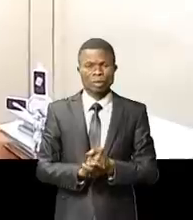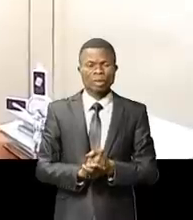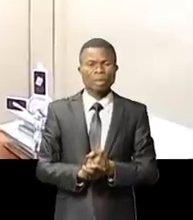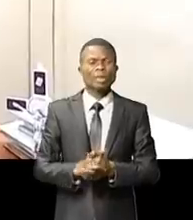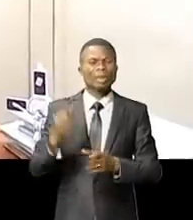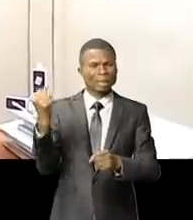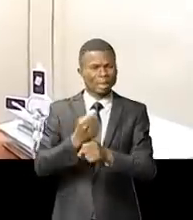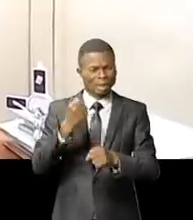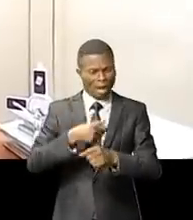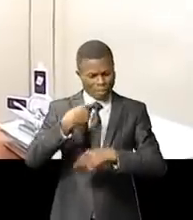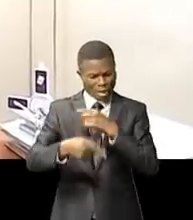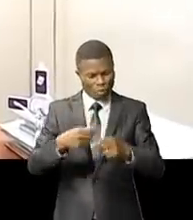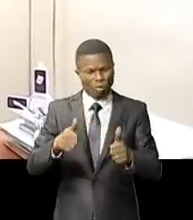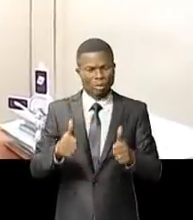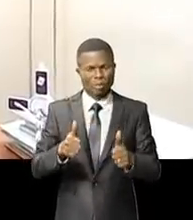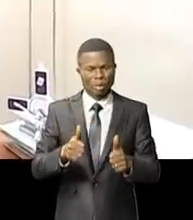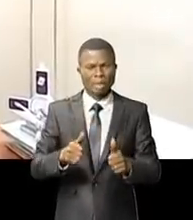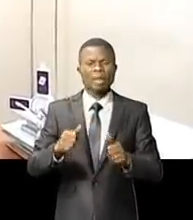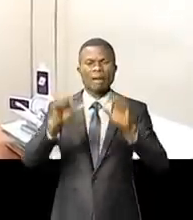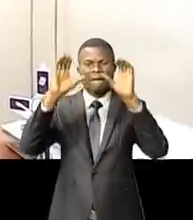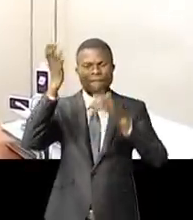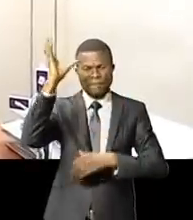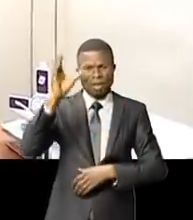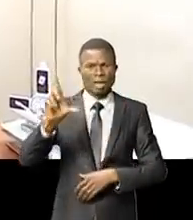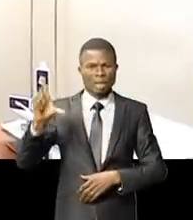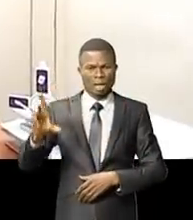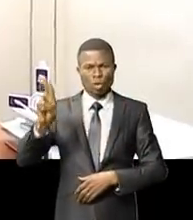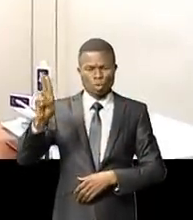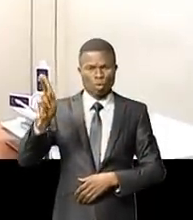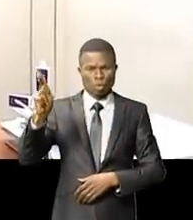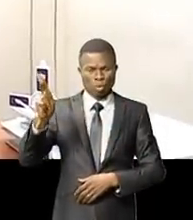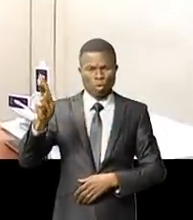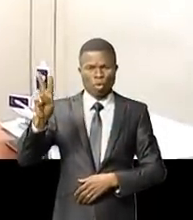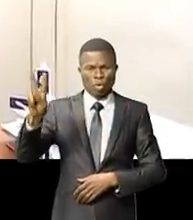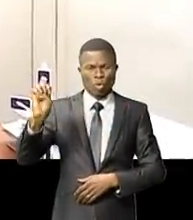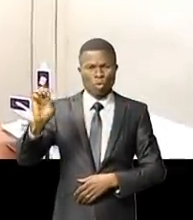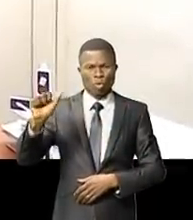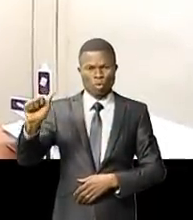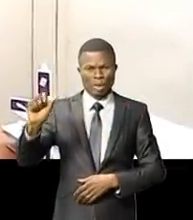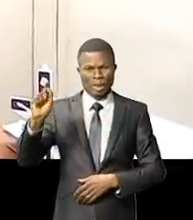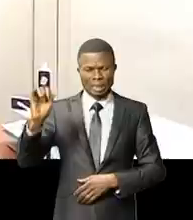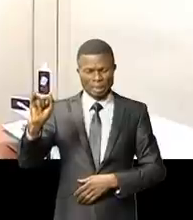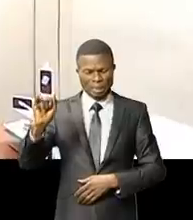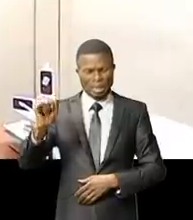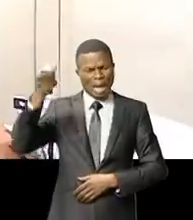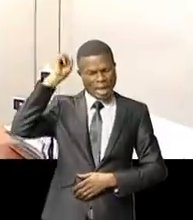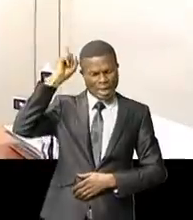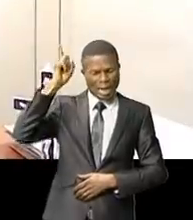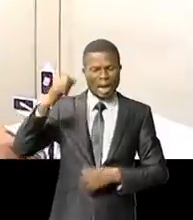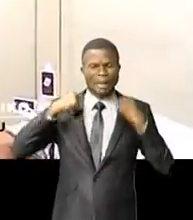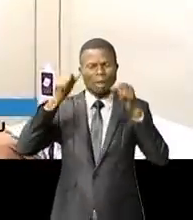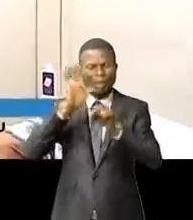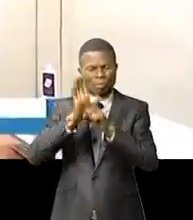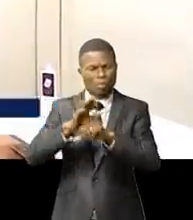de la cité de Loukouette, considérée autrefois comme quartier général du groupe armé APCLS de